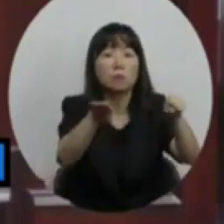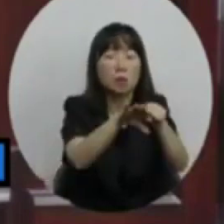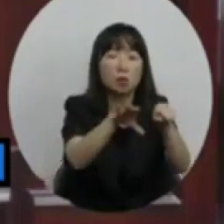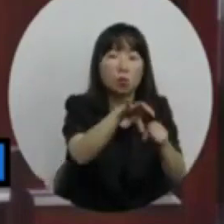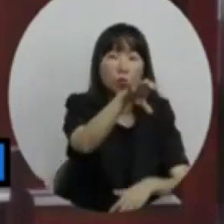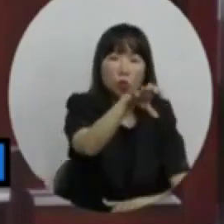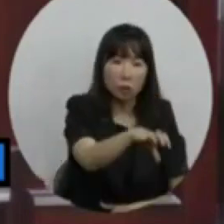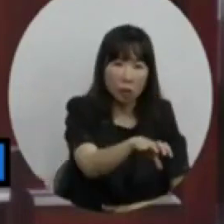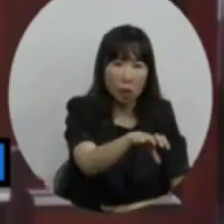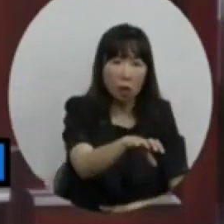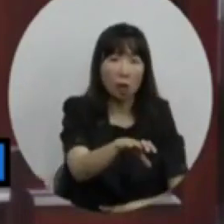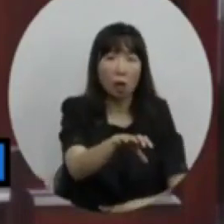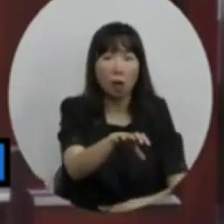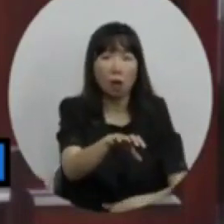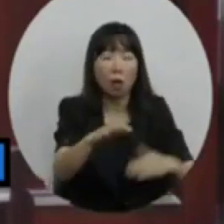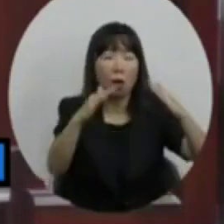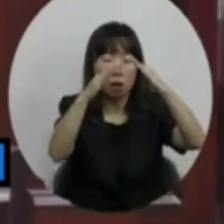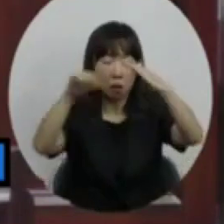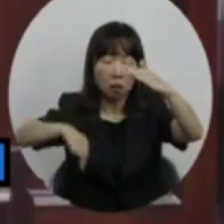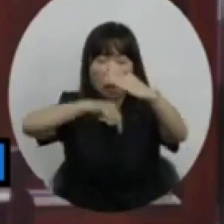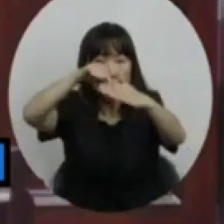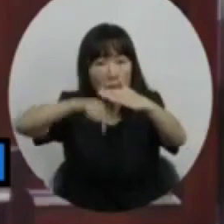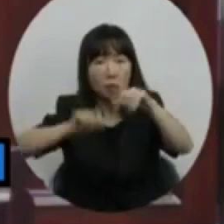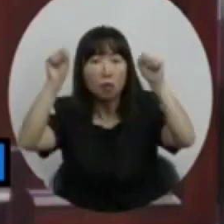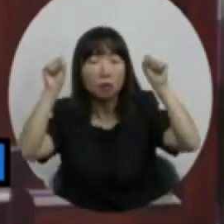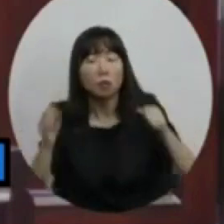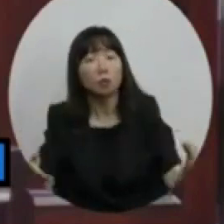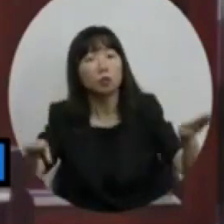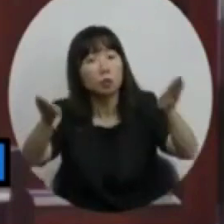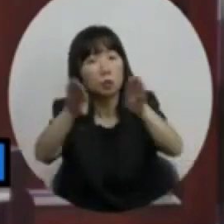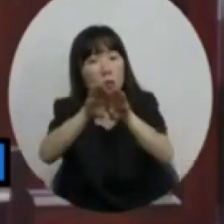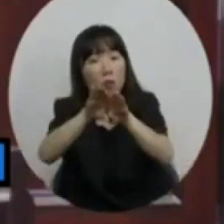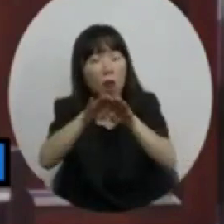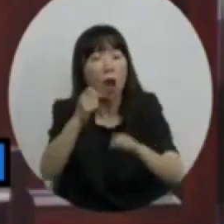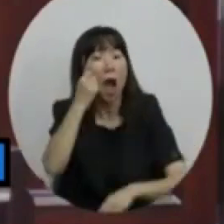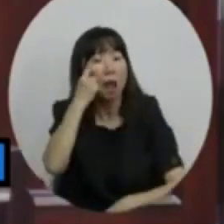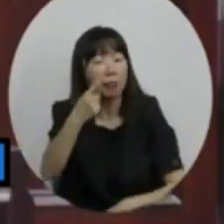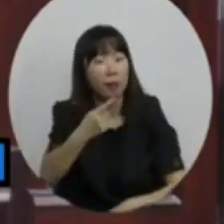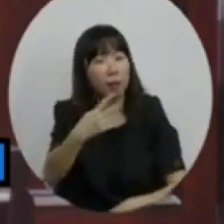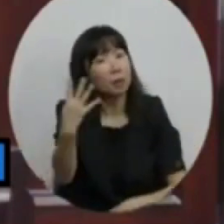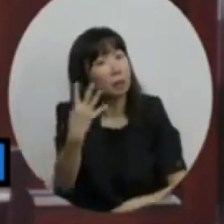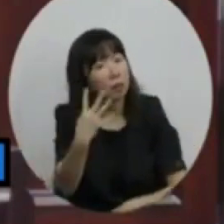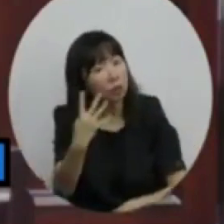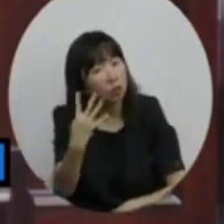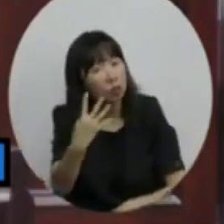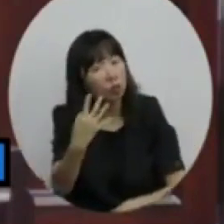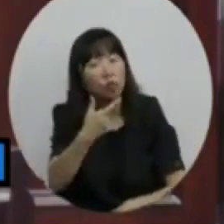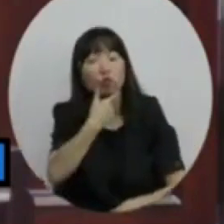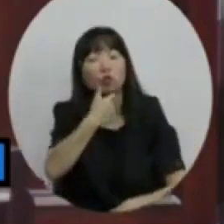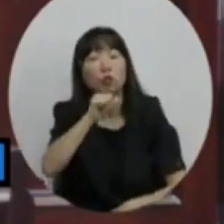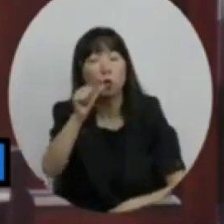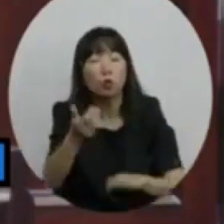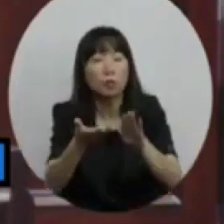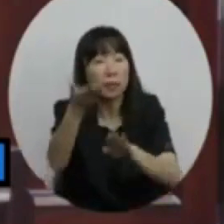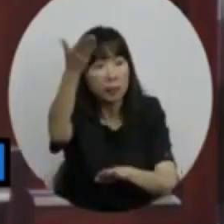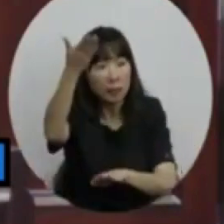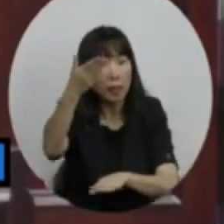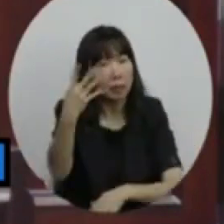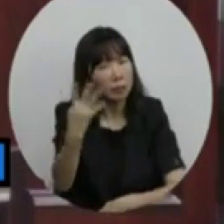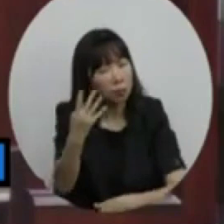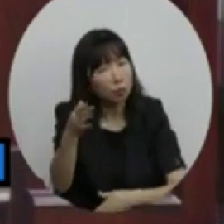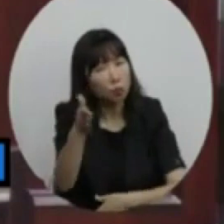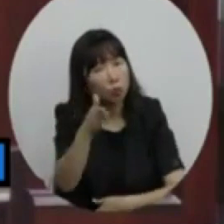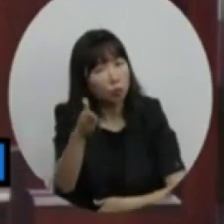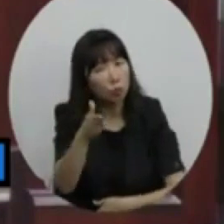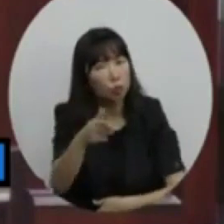게이트볼장 이런 실내 체육시설 이런데 한 달에 4,000원인가 이렇게 65세 이상 이렇게 정했는데